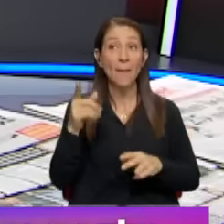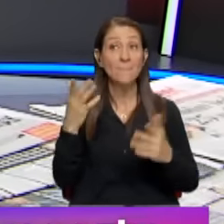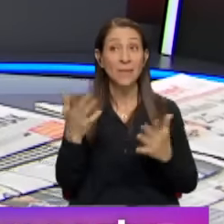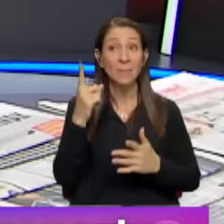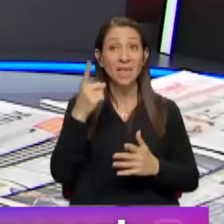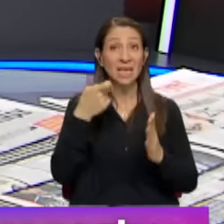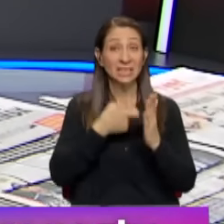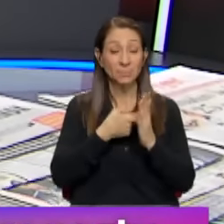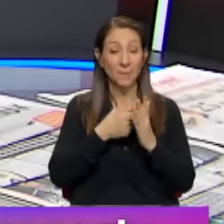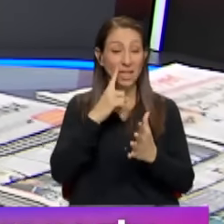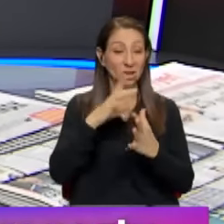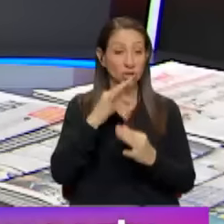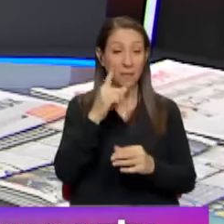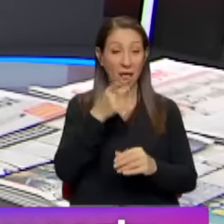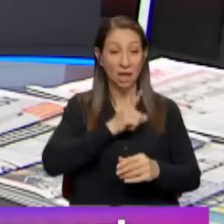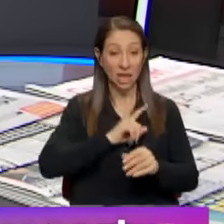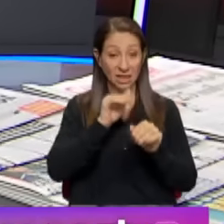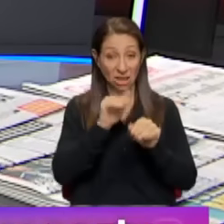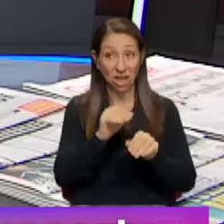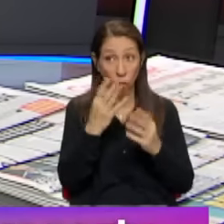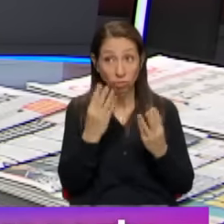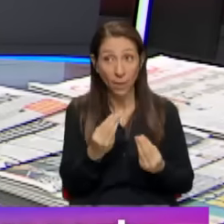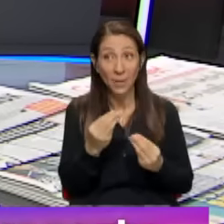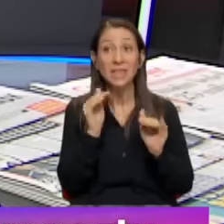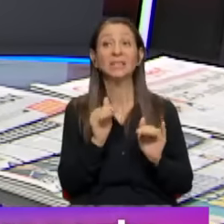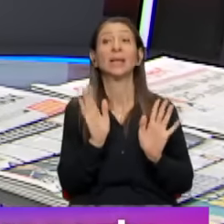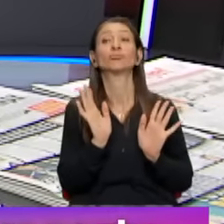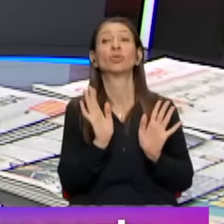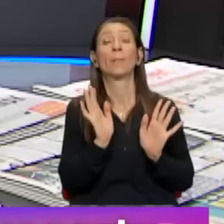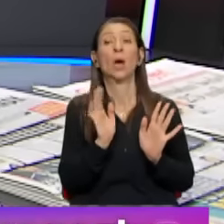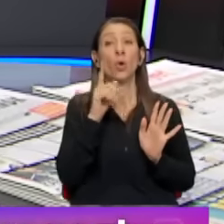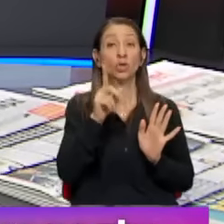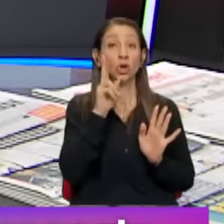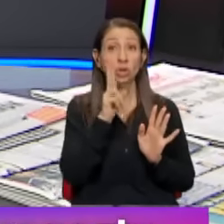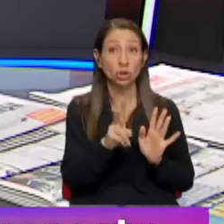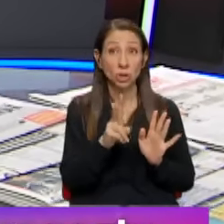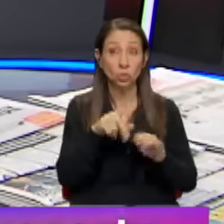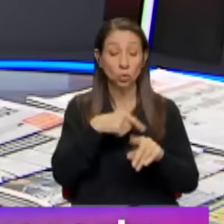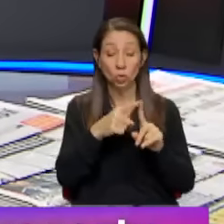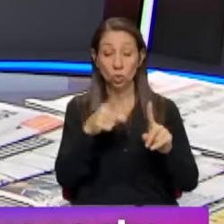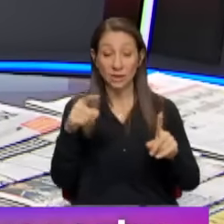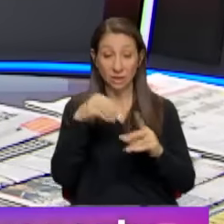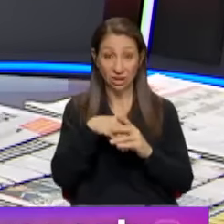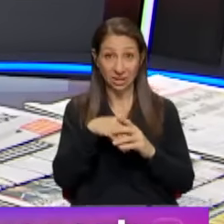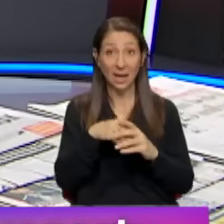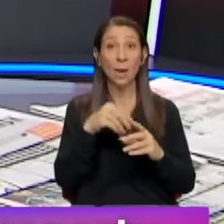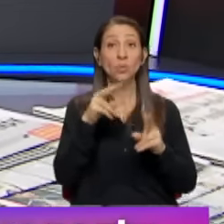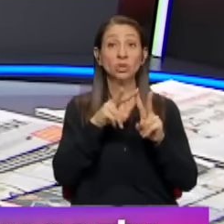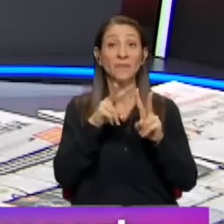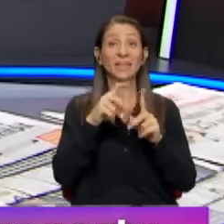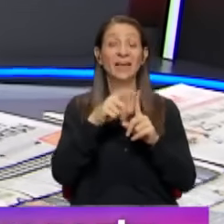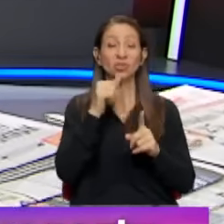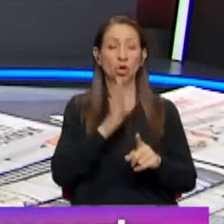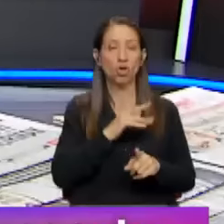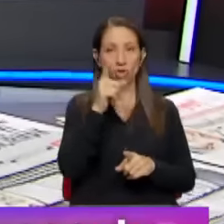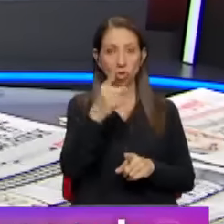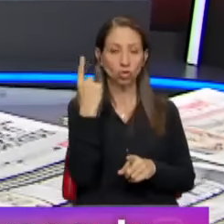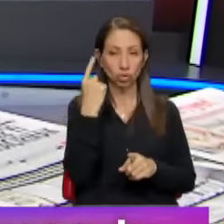bir ismi, bir kişiyi, bir adayı destekleyecek mi, desteklemeyecek mi? Onu da göreceğiz süreç içinde. Müsavat Dervişoğlu dün